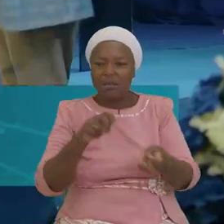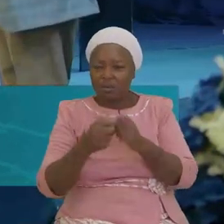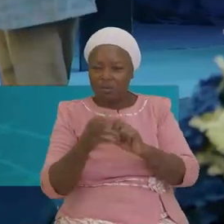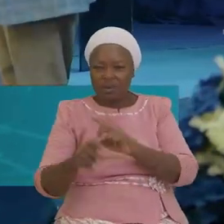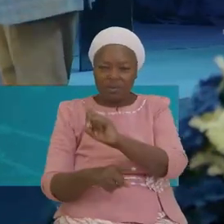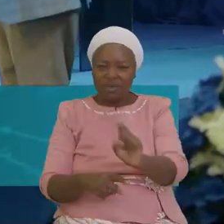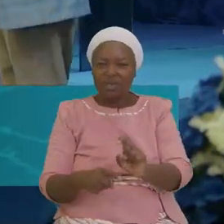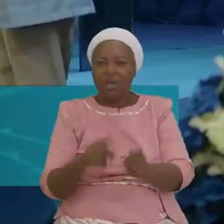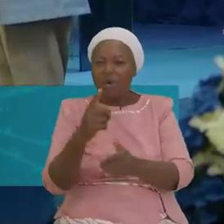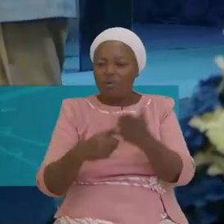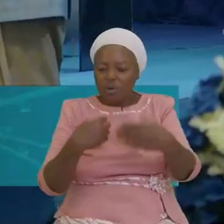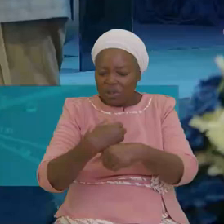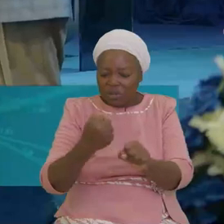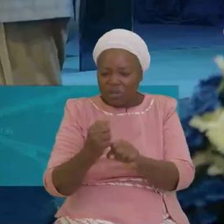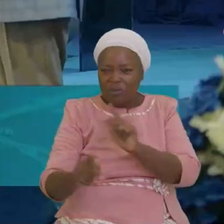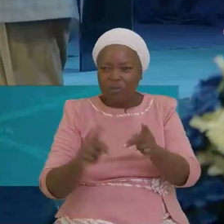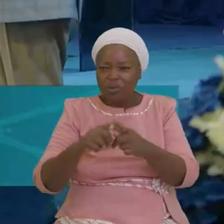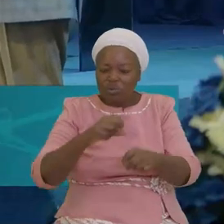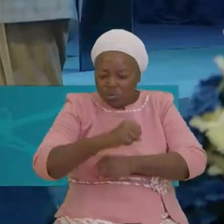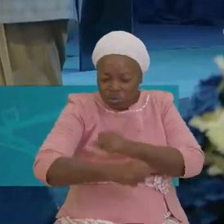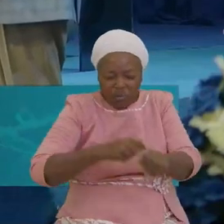Qu'est-ce qui fait que les gens gardent leurs problèmes?